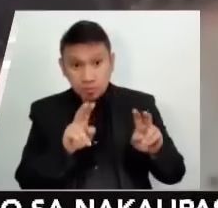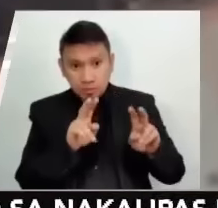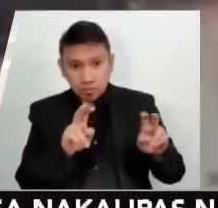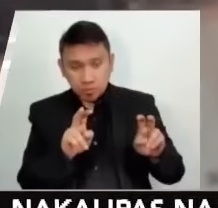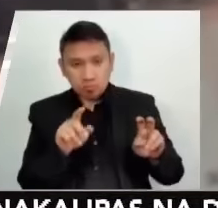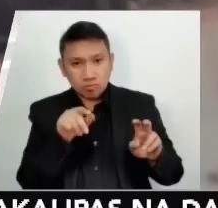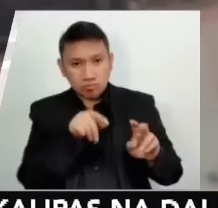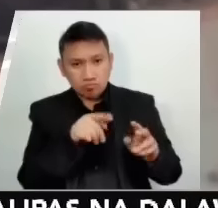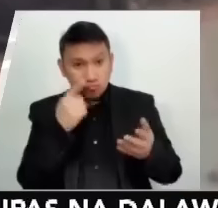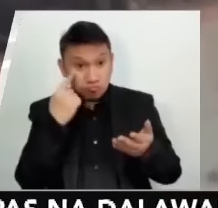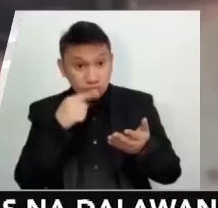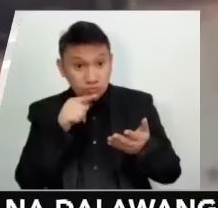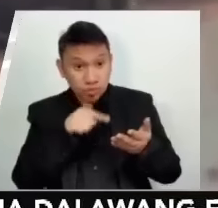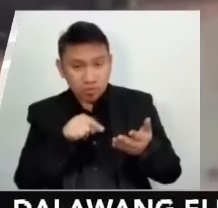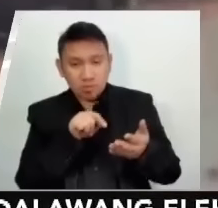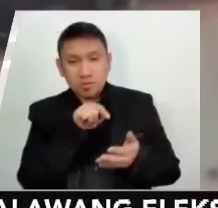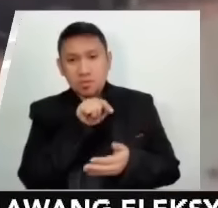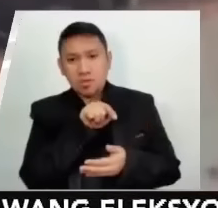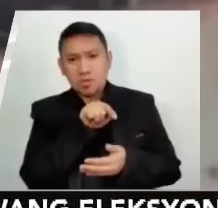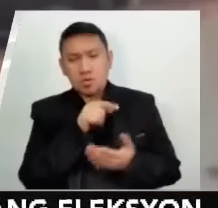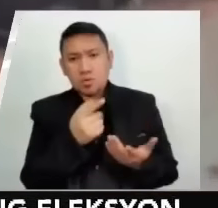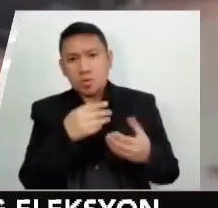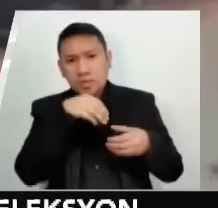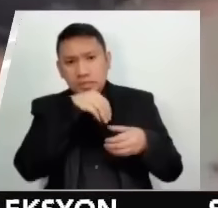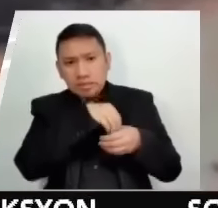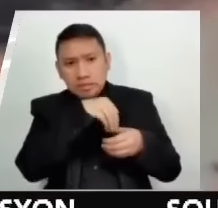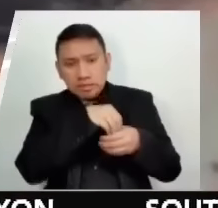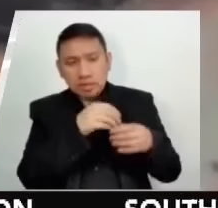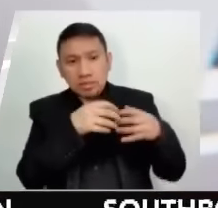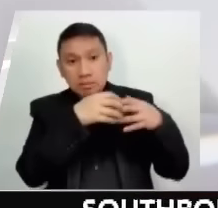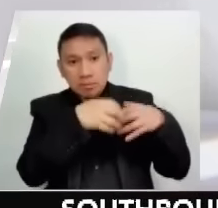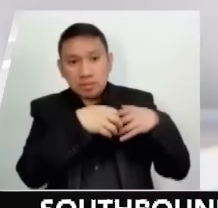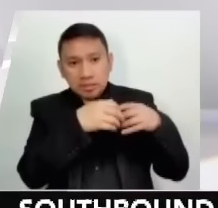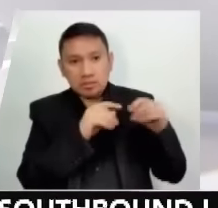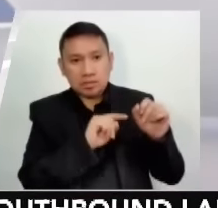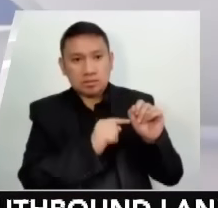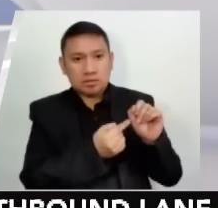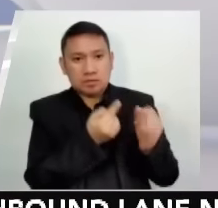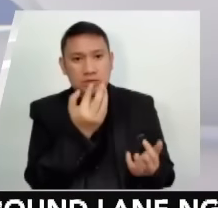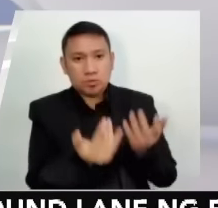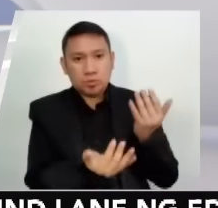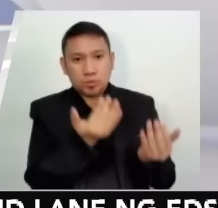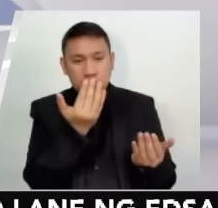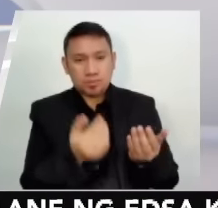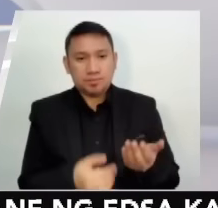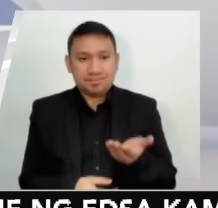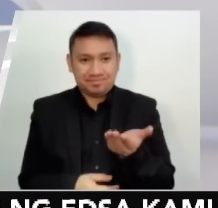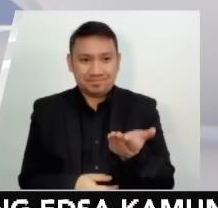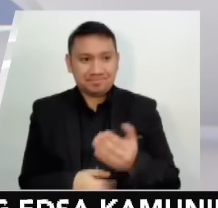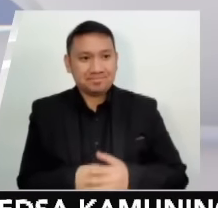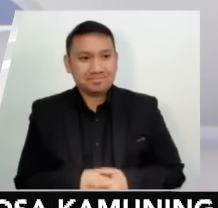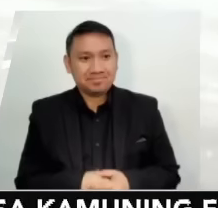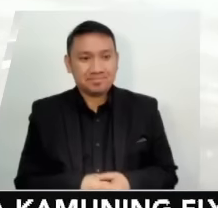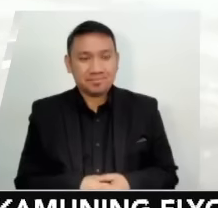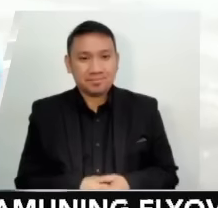ang apoy sa engine room at yan ang unang balita live ni James Agustine